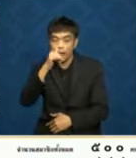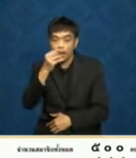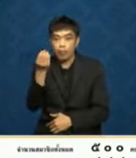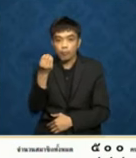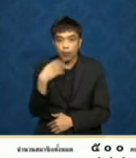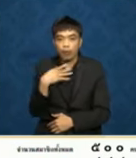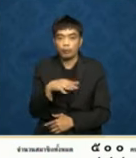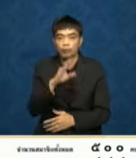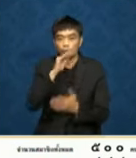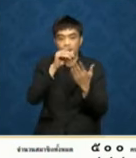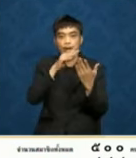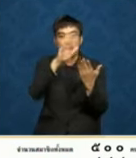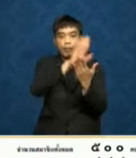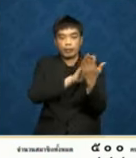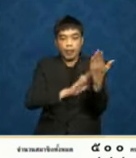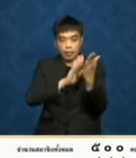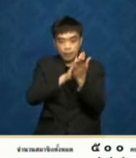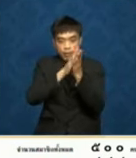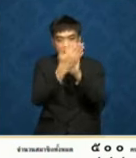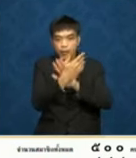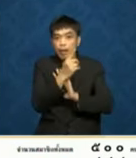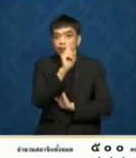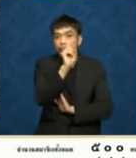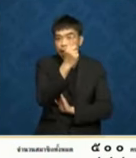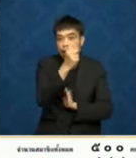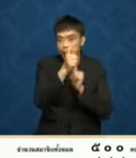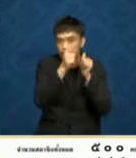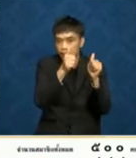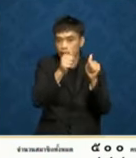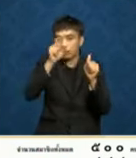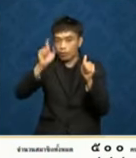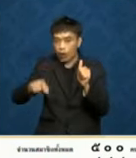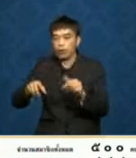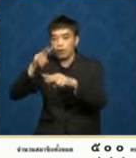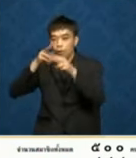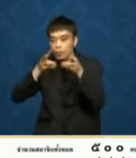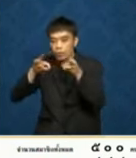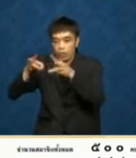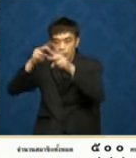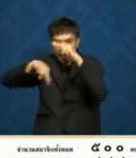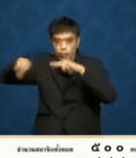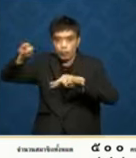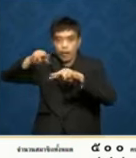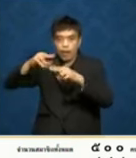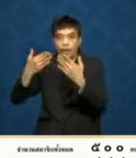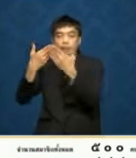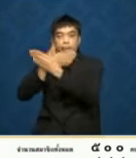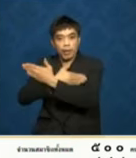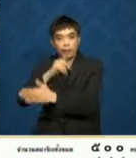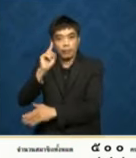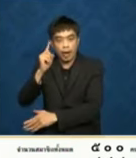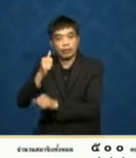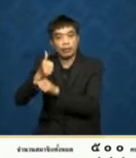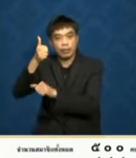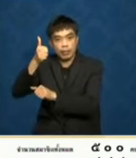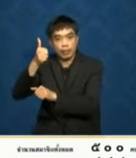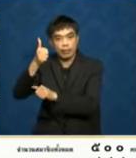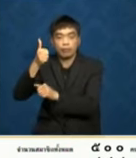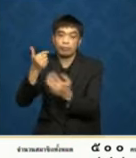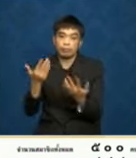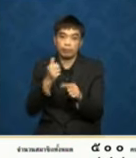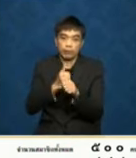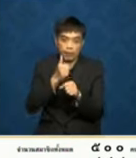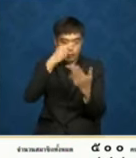้ ต้องไปเปยนแปลงการเมืองต้ไปเปี่ยนแปลงการปกของประเทศนี้ถึงจะดีได้พวกเราพรัภูิใจไย